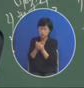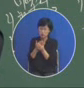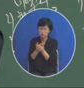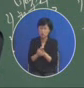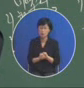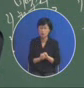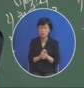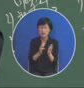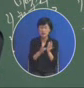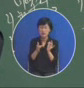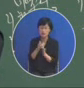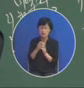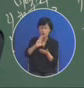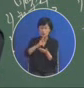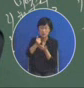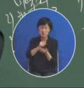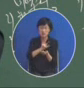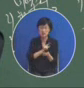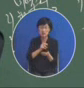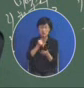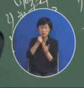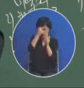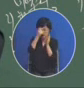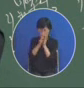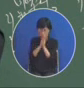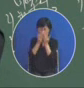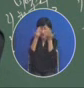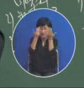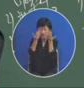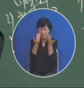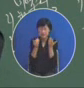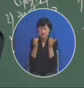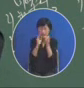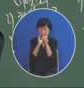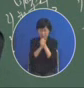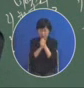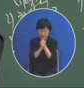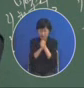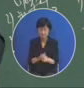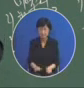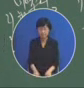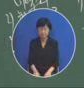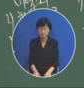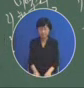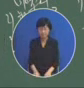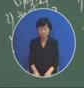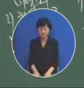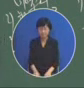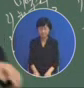place by only the covenant of Mount Calvary. 기도하옵나이다. I pray in the name of Jesus Christ. 아멘. Amen.